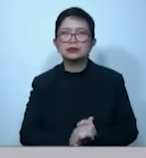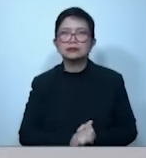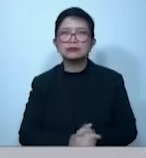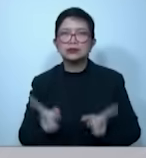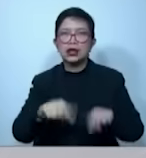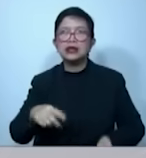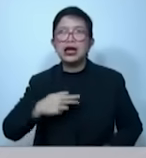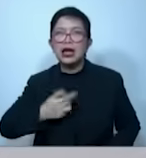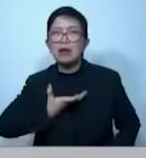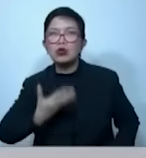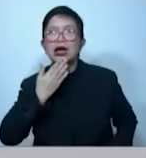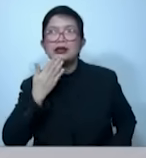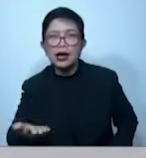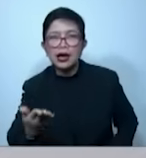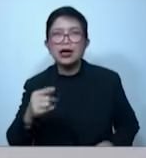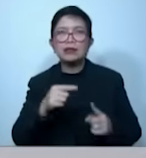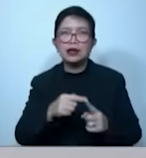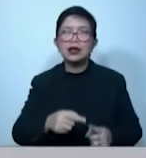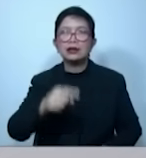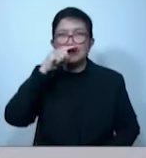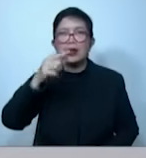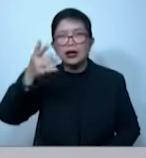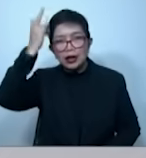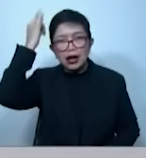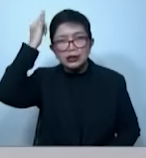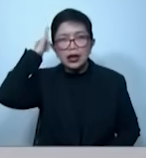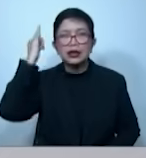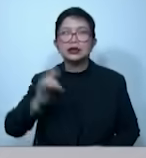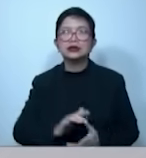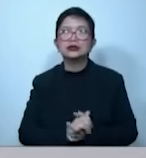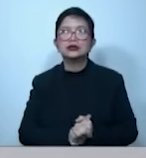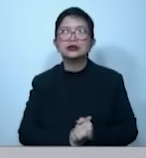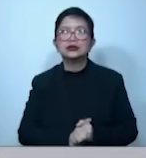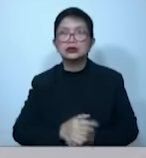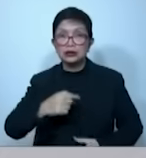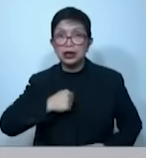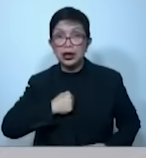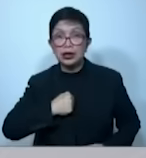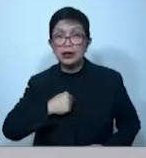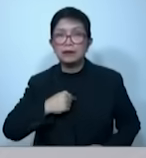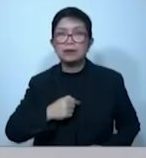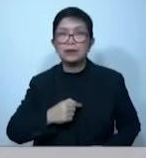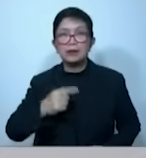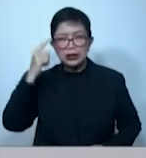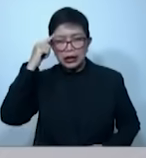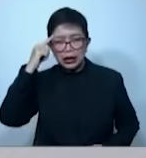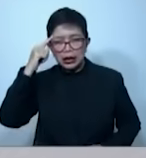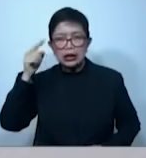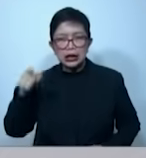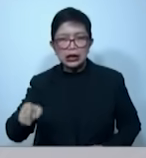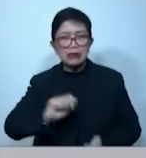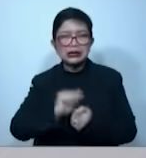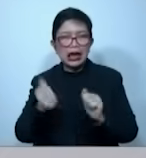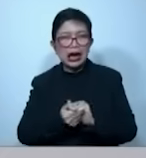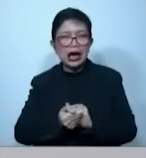itu saya ingin bertanya Nya kepada Pak Ganjar Saya posisinya adalah ini harus dituntaskan